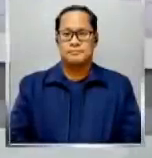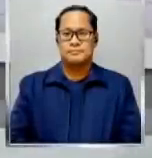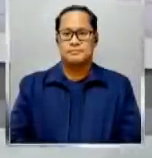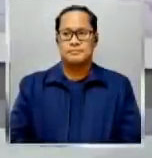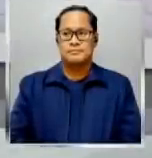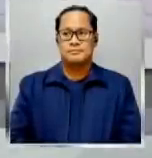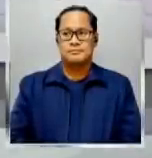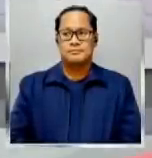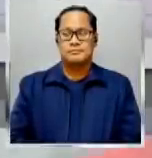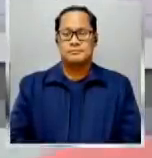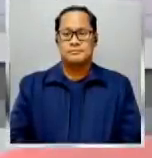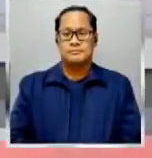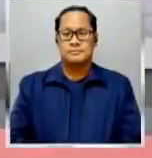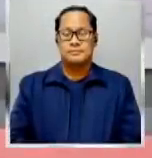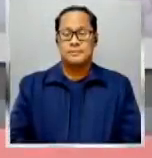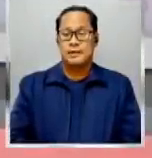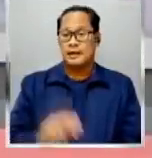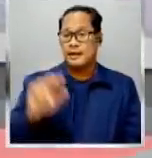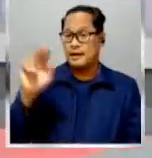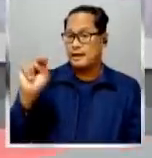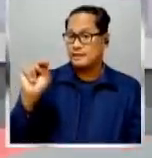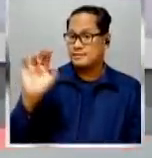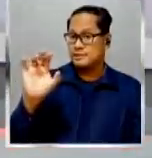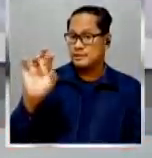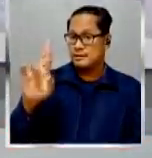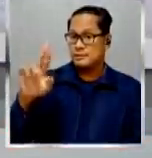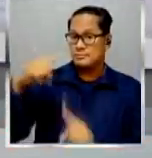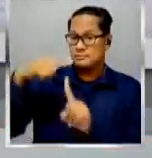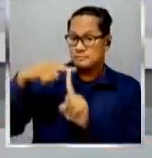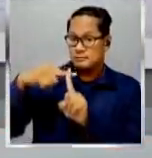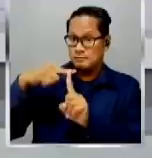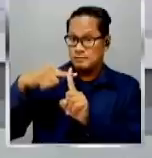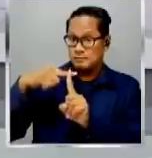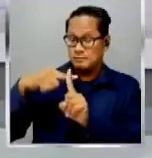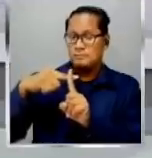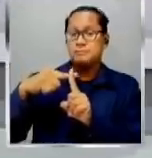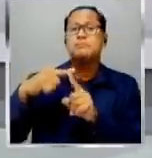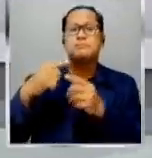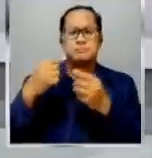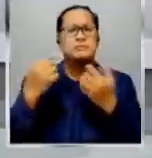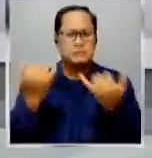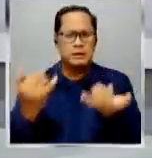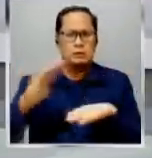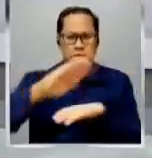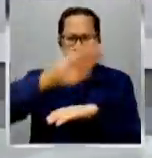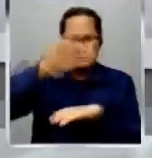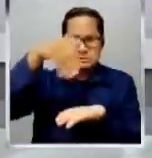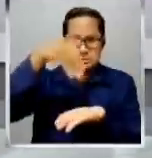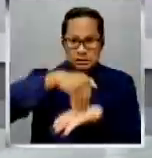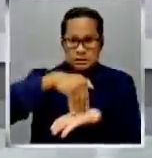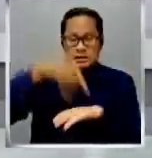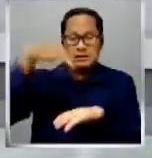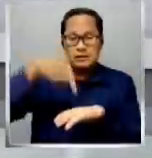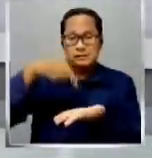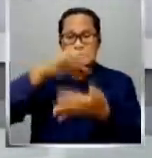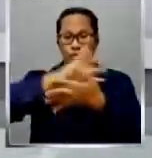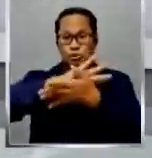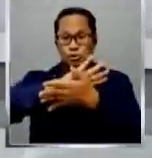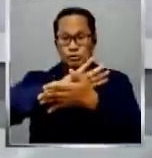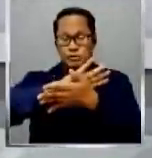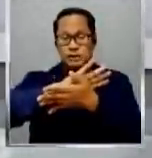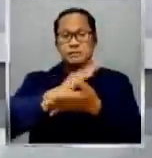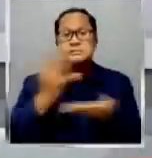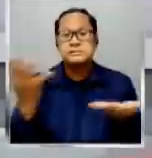sa NCR Plus, may tuturing na rin daw na epicenter ng COVID sa bansa ang Mindanao at